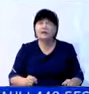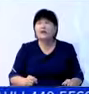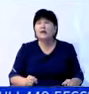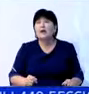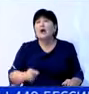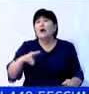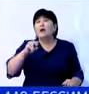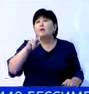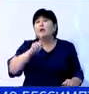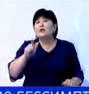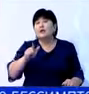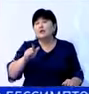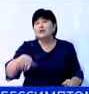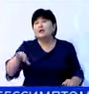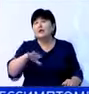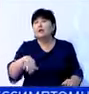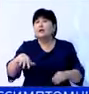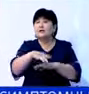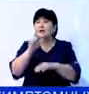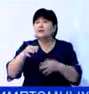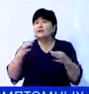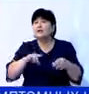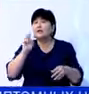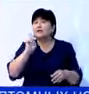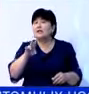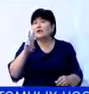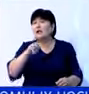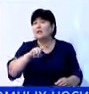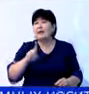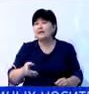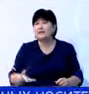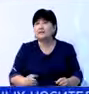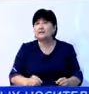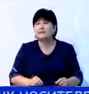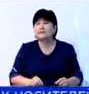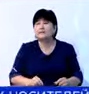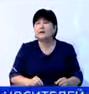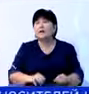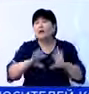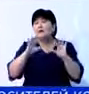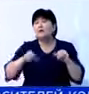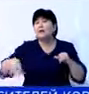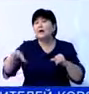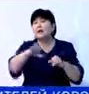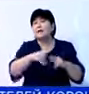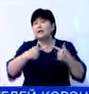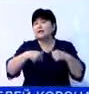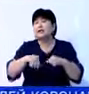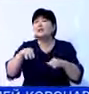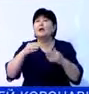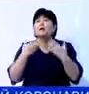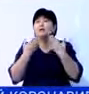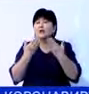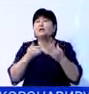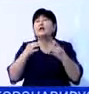А в мечетях региона по-прежнему жамагату не разрешается читать намаз. В целом по стране коллективные молитвы